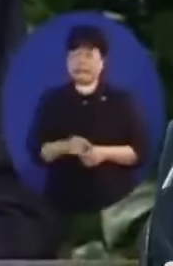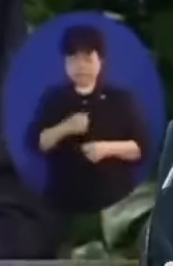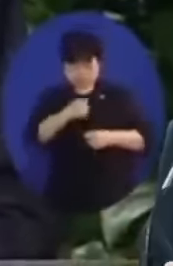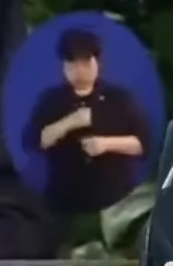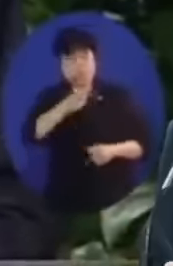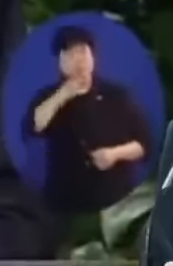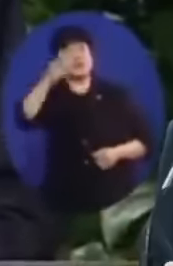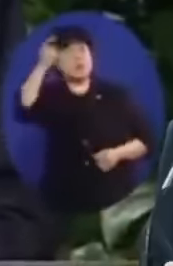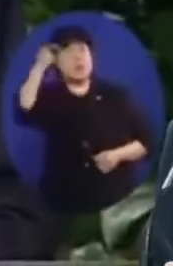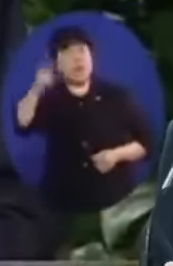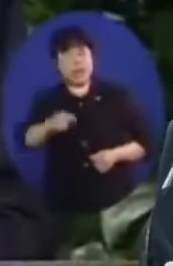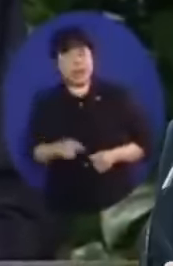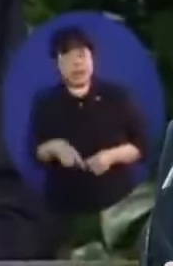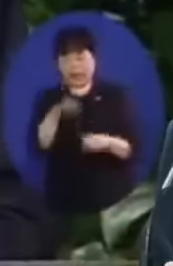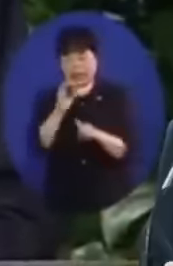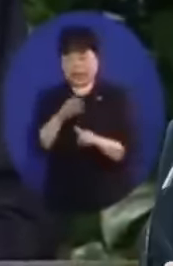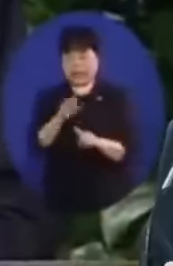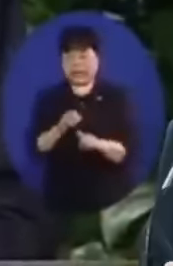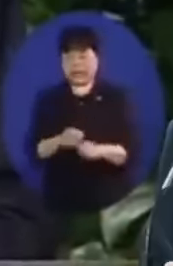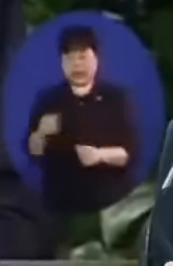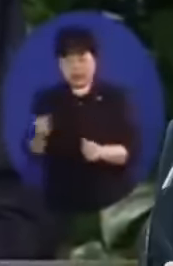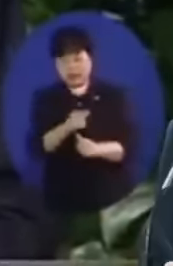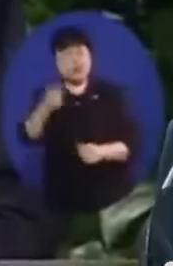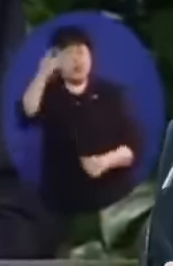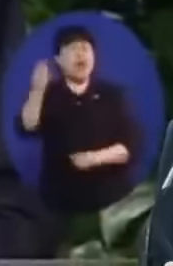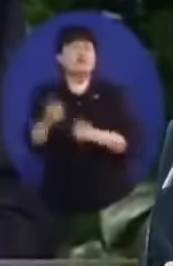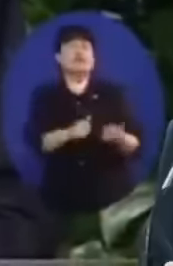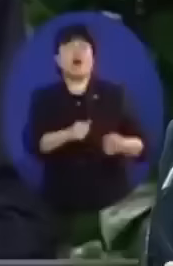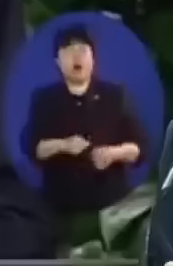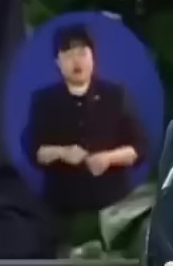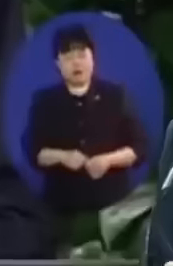조심하고 다니지 어떻게 된 거다 얻어맞아 저 모양이 됐나